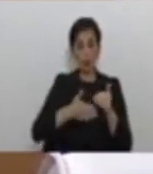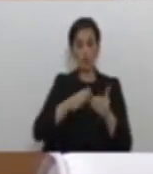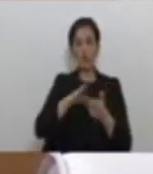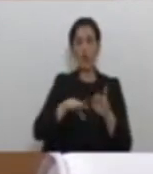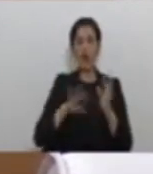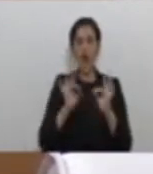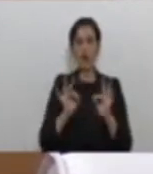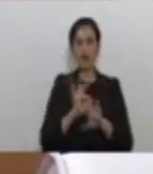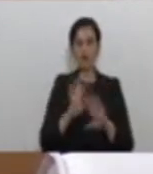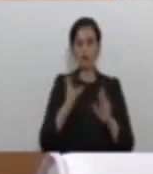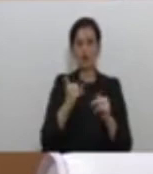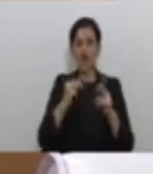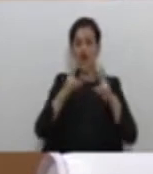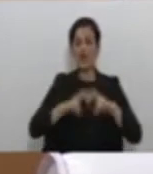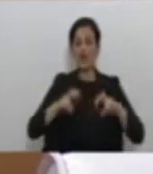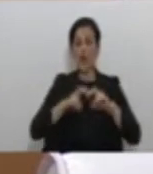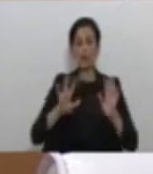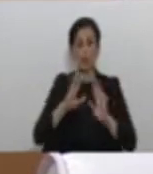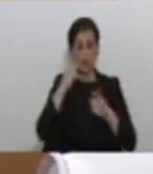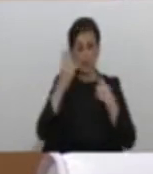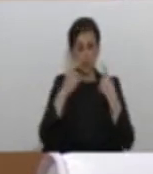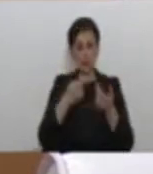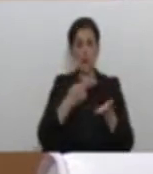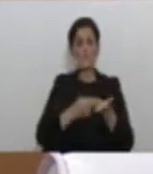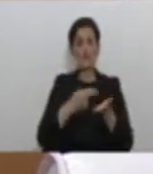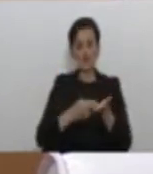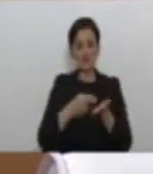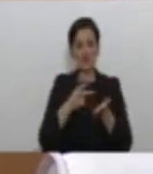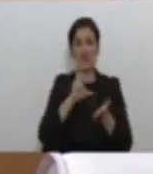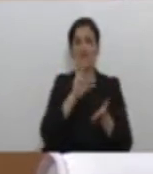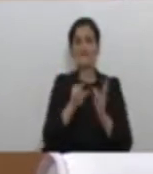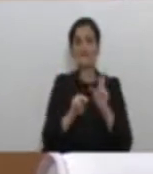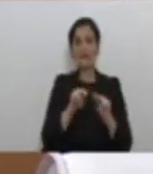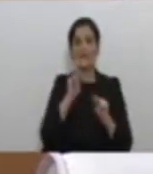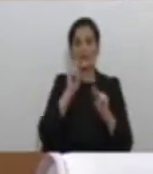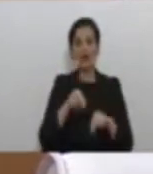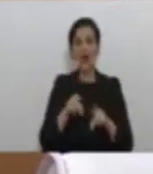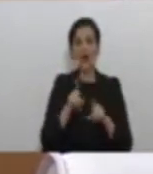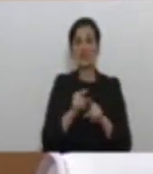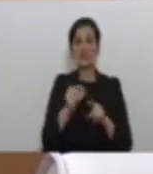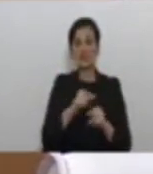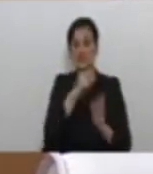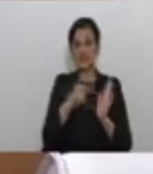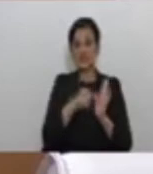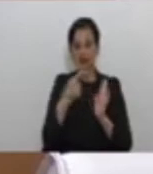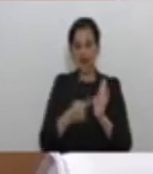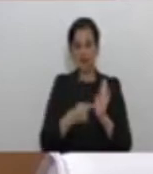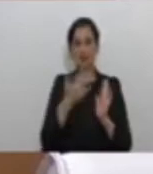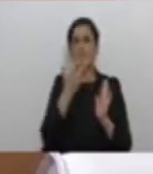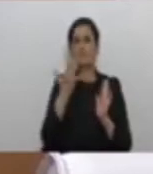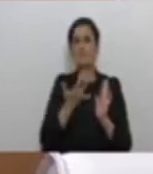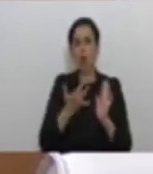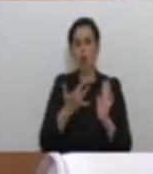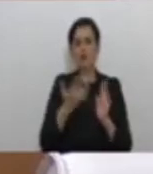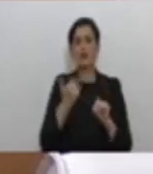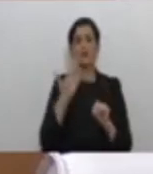არაზუსტ და გადაუმოწებელ ინფორმაციაზე დაყრდნობით მტკიცების ფორმაში გაჟღერებული ბრალდებები, ასევე აღნიშნული საკითხის უკიდურესად პოლიტიზირება და